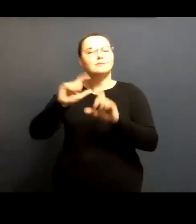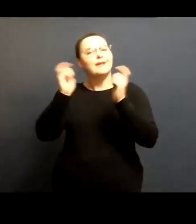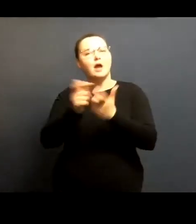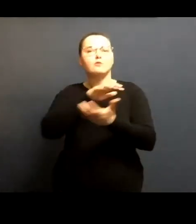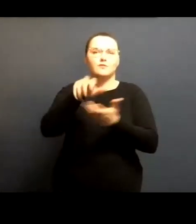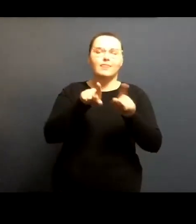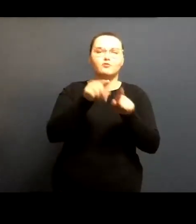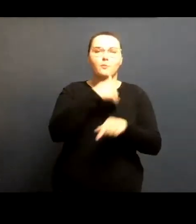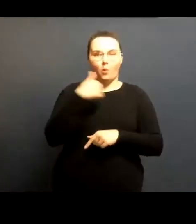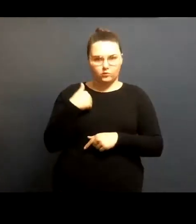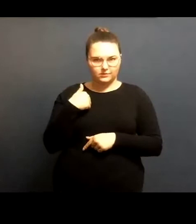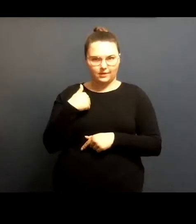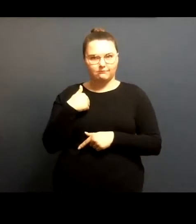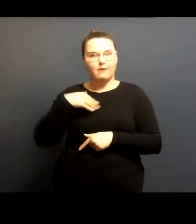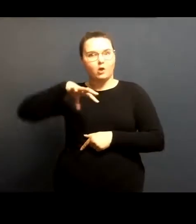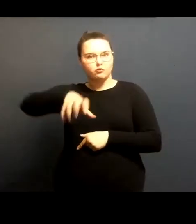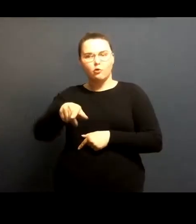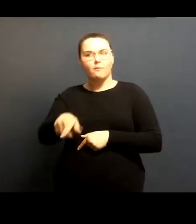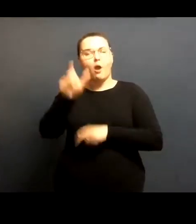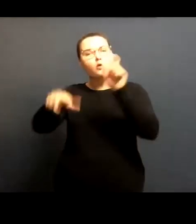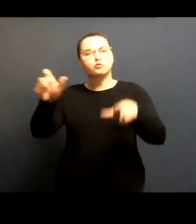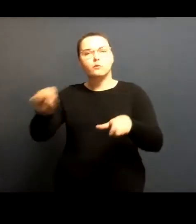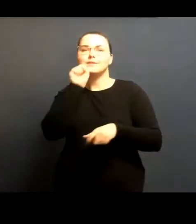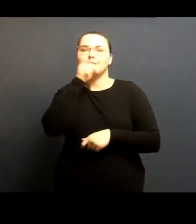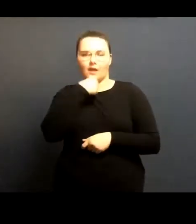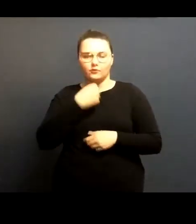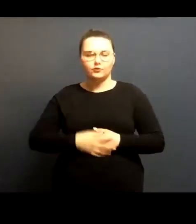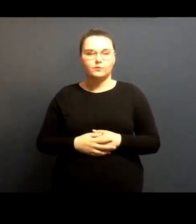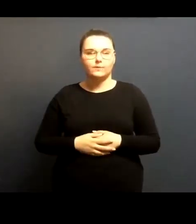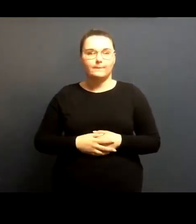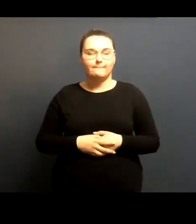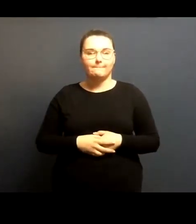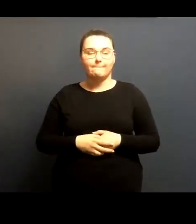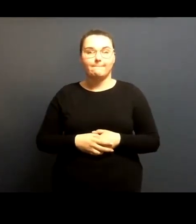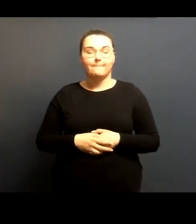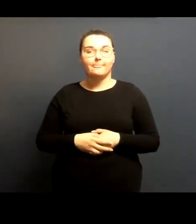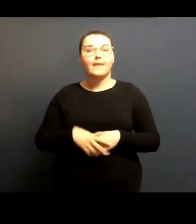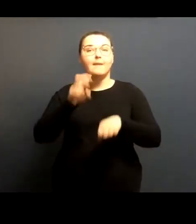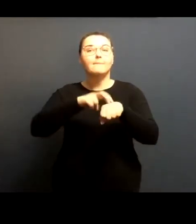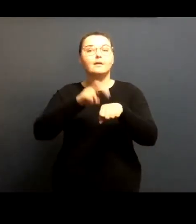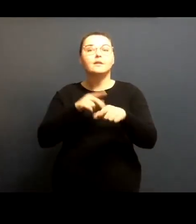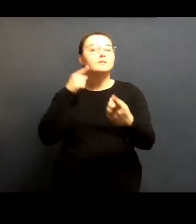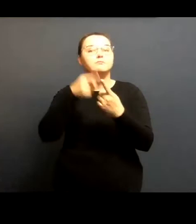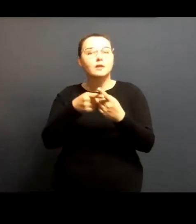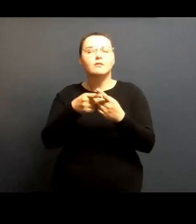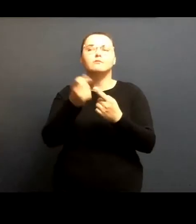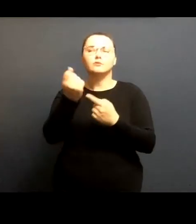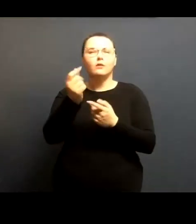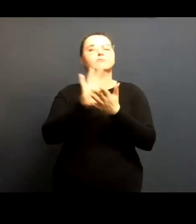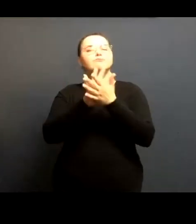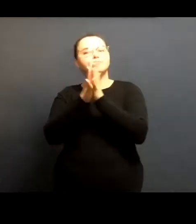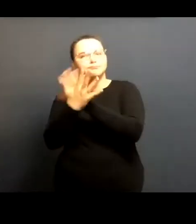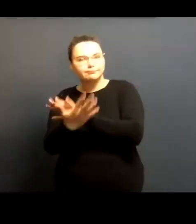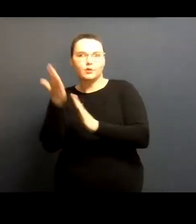Chcę tylko zwrócić Waszą uwagę, że te badania już nabrały swojej nazwy. To świadczy o tym, że zostały sformatowane i mają swoje